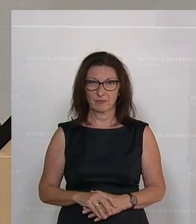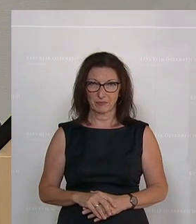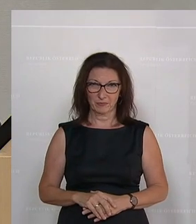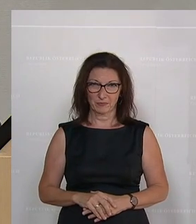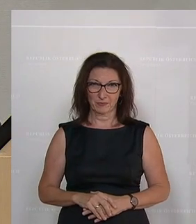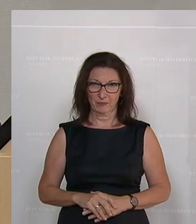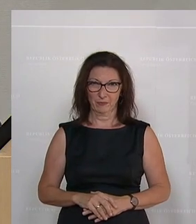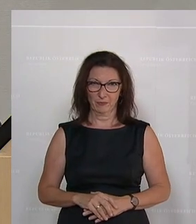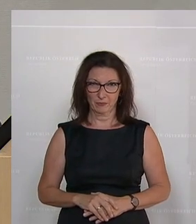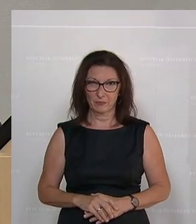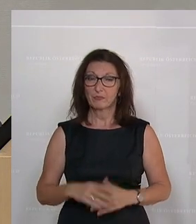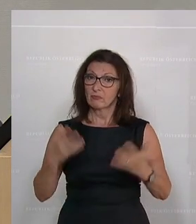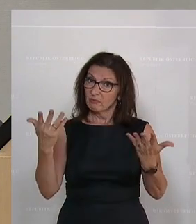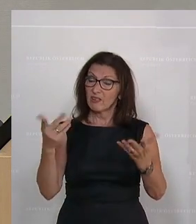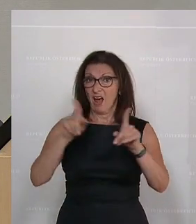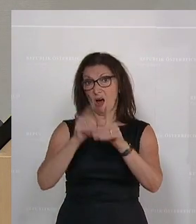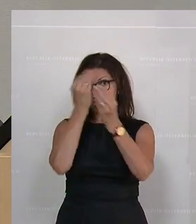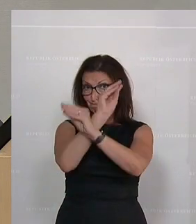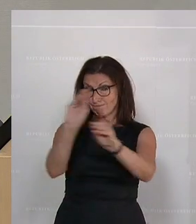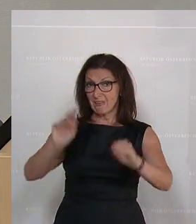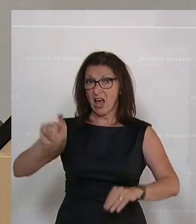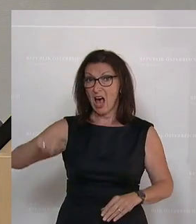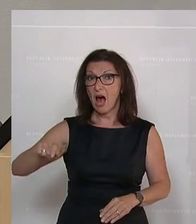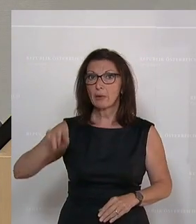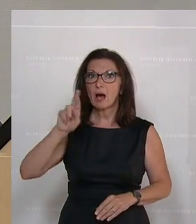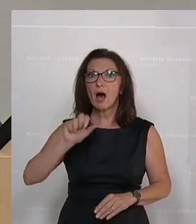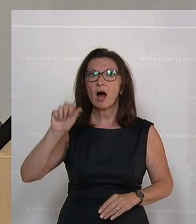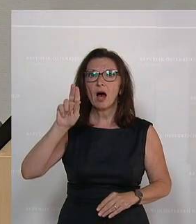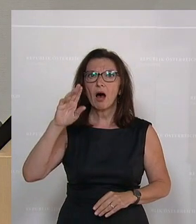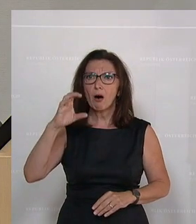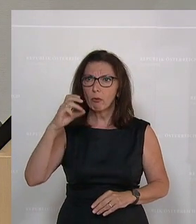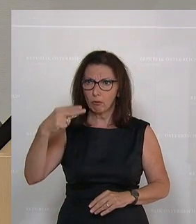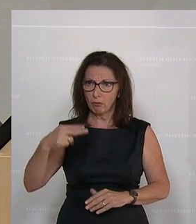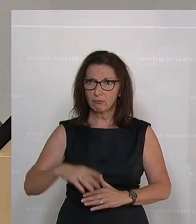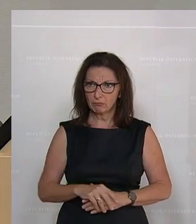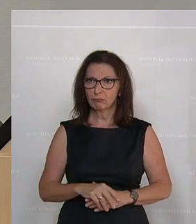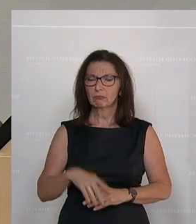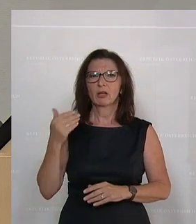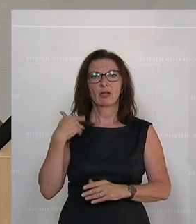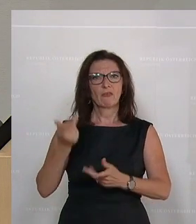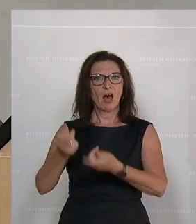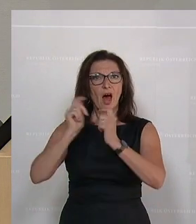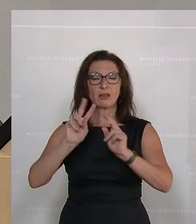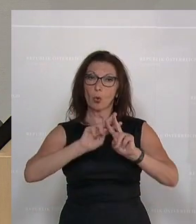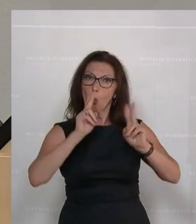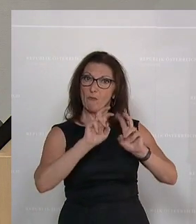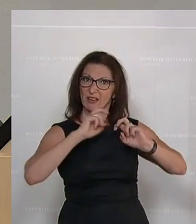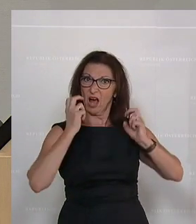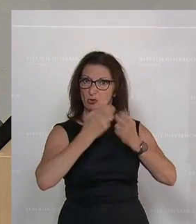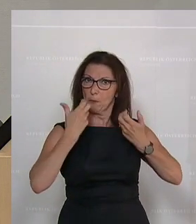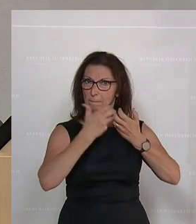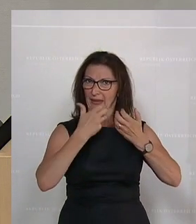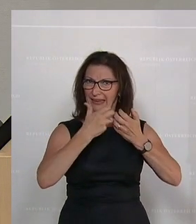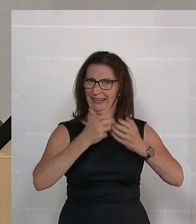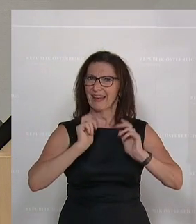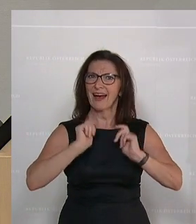da war das mit eigen dass die abwehr auch kolleginnen und kollegen beantragt hat im umweltausschuss berichterstattung den anderen